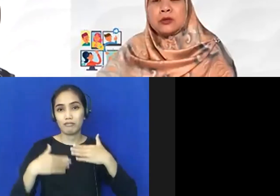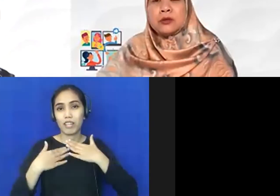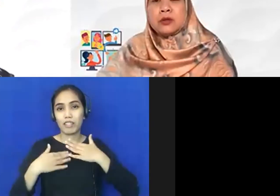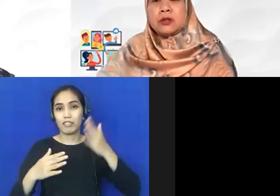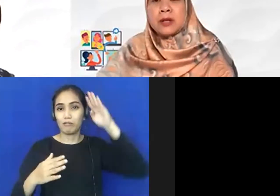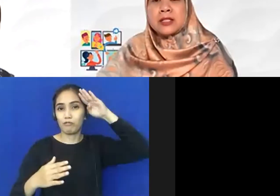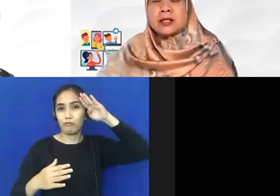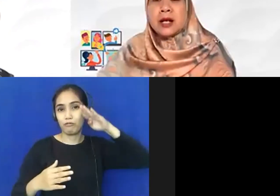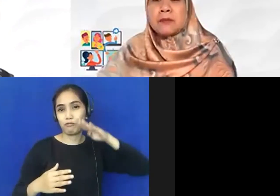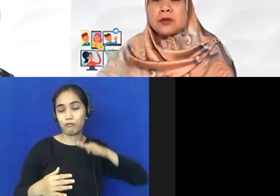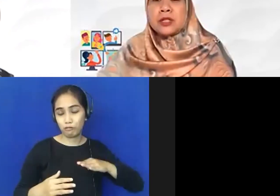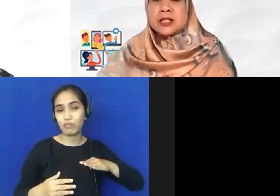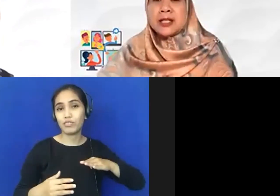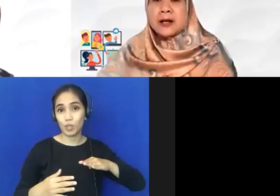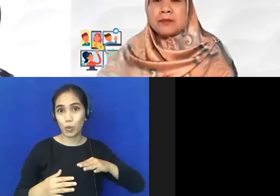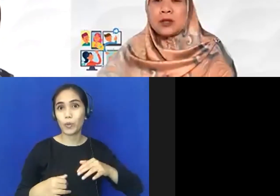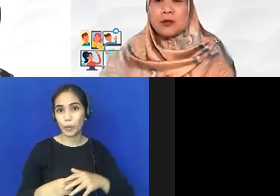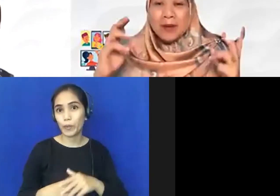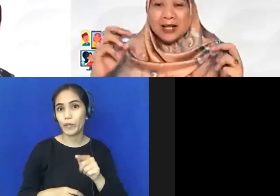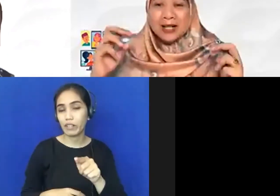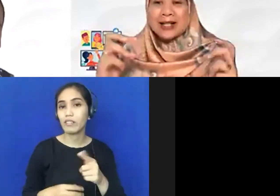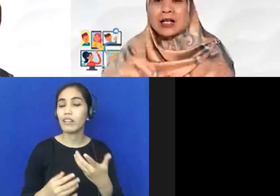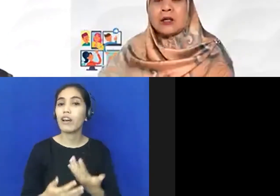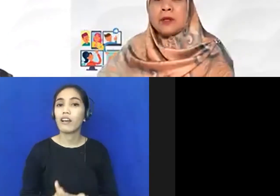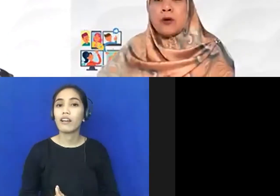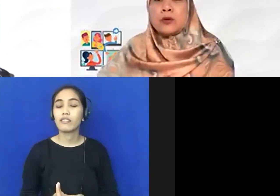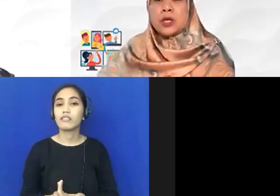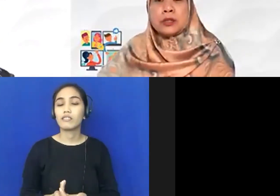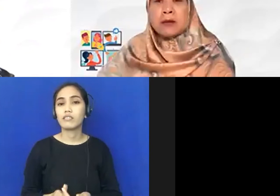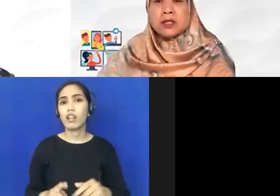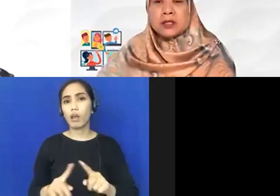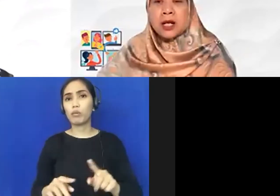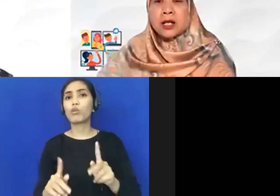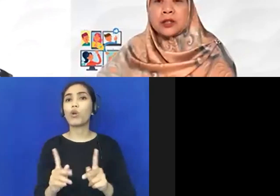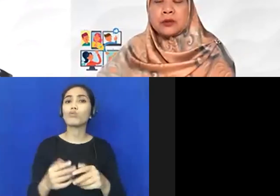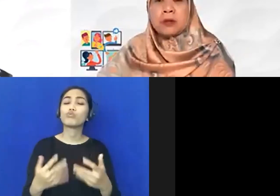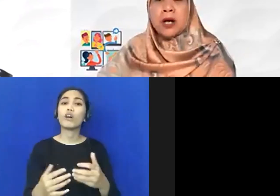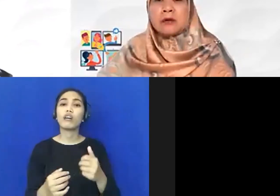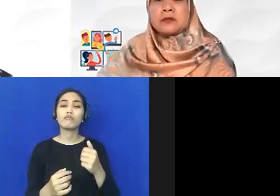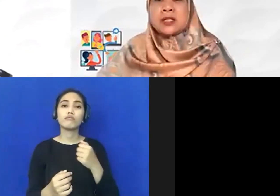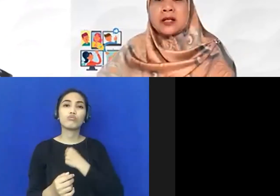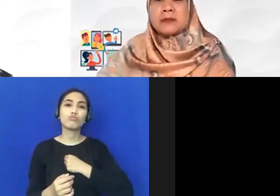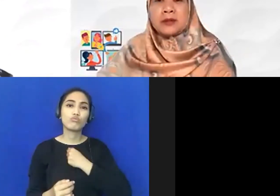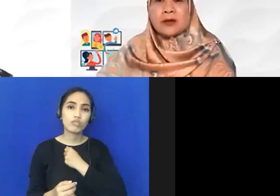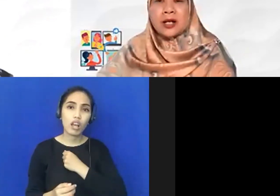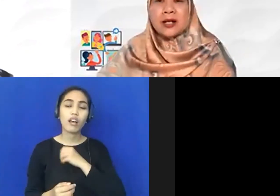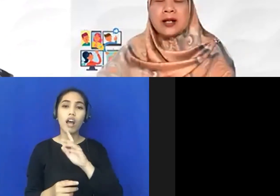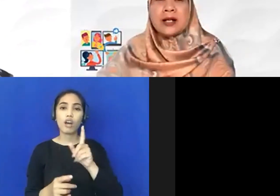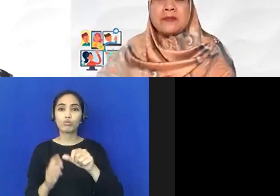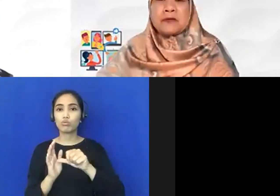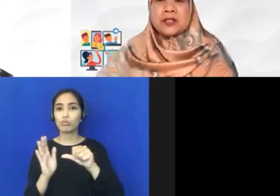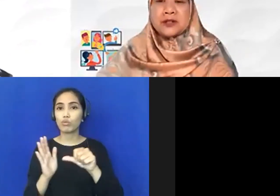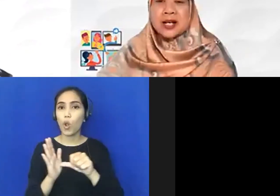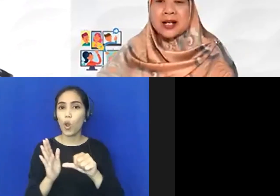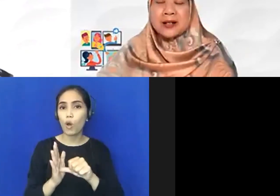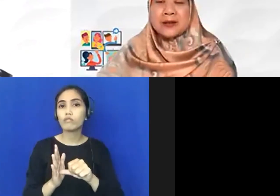Itu tentu masih dalam kondisi yang normal tadi ya, tapi kalau sudah tidak bisa, nah tentu memang harus mencari pertolongan